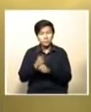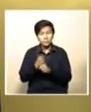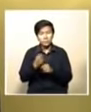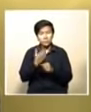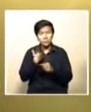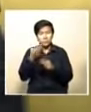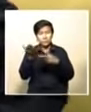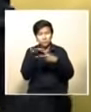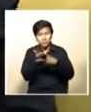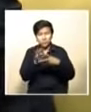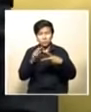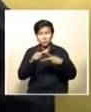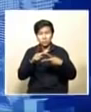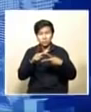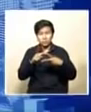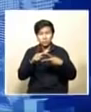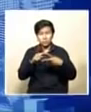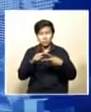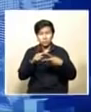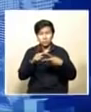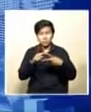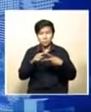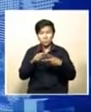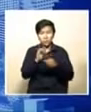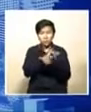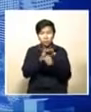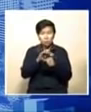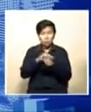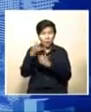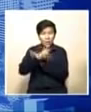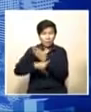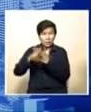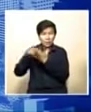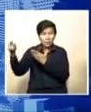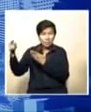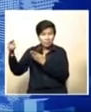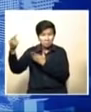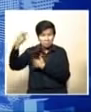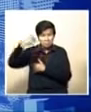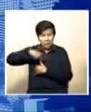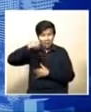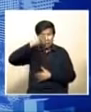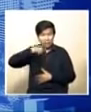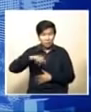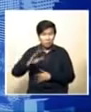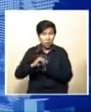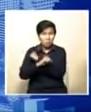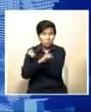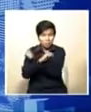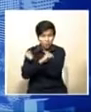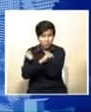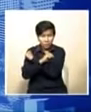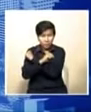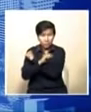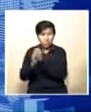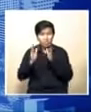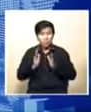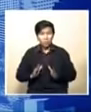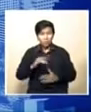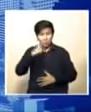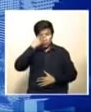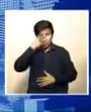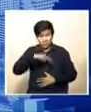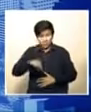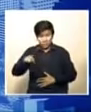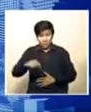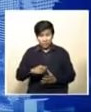ร้างความมั่นใจกับคนไทยที่ได้ดูแลตัวเองอย่างดีในประเทศเมื่อเข้ามาแล้วต้องมีระบบตรวจสอบหรือว่าไปกักกัน